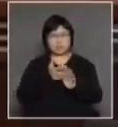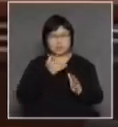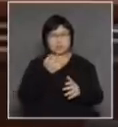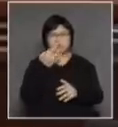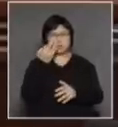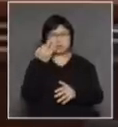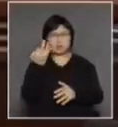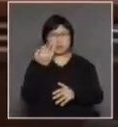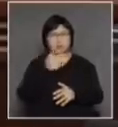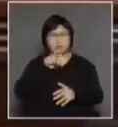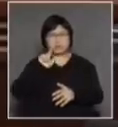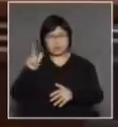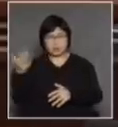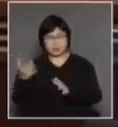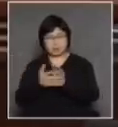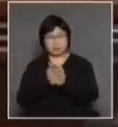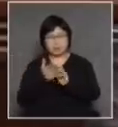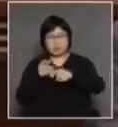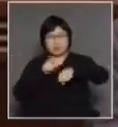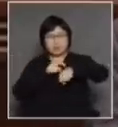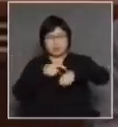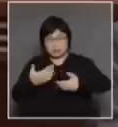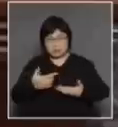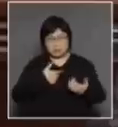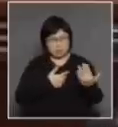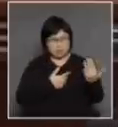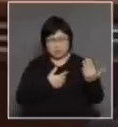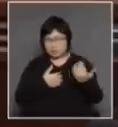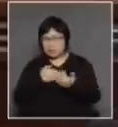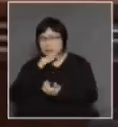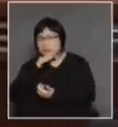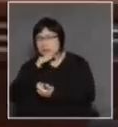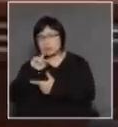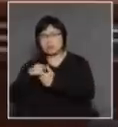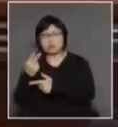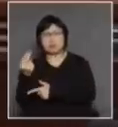38,800多人。如果按輪候時間以而家嘅數目嚟睇咧，係要等20個月。